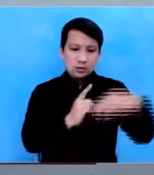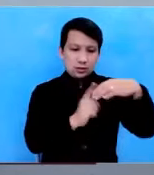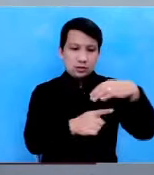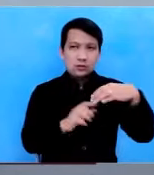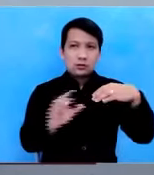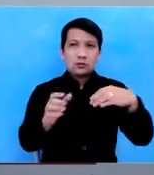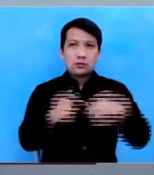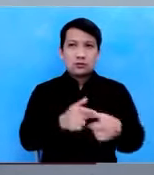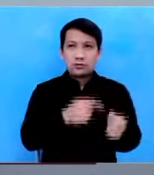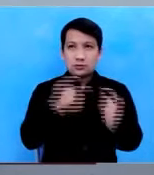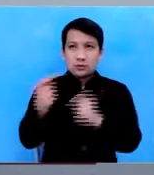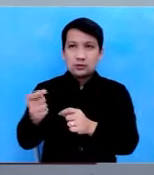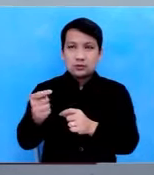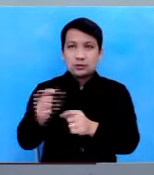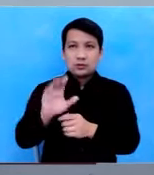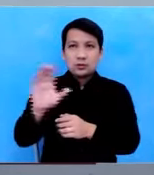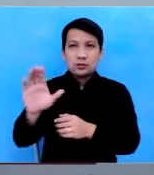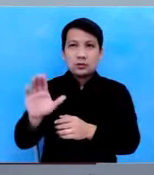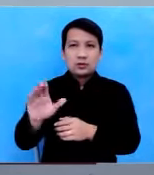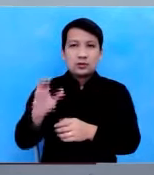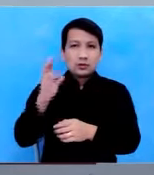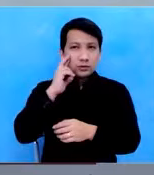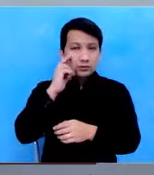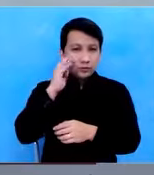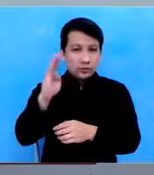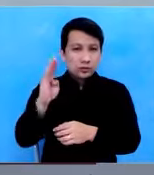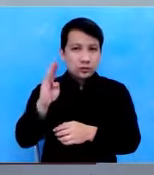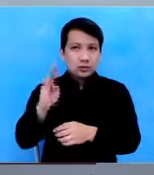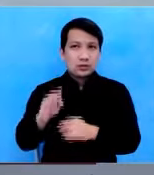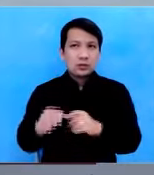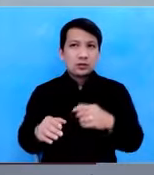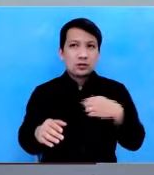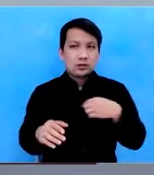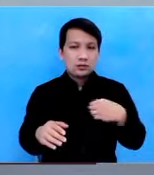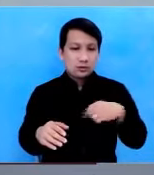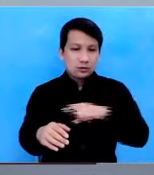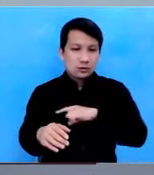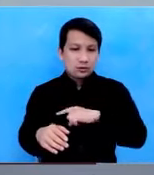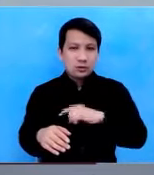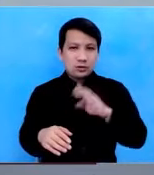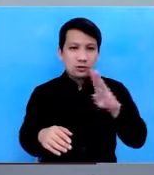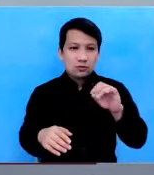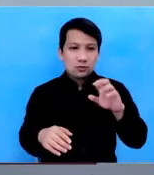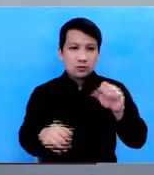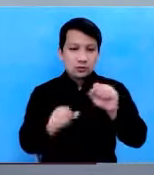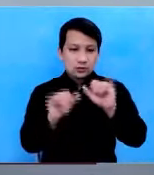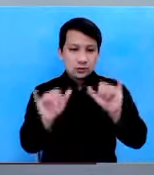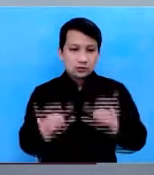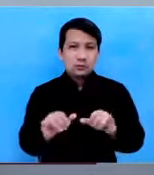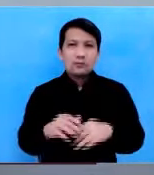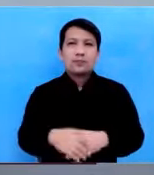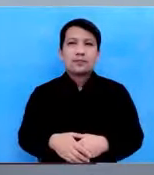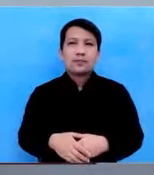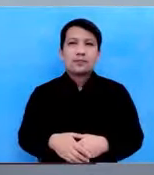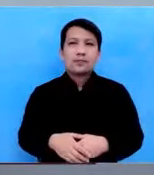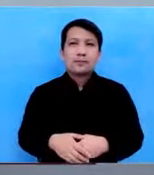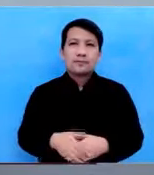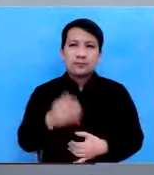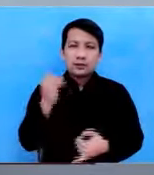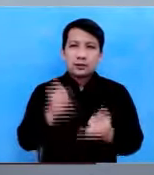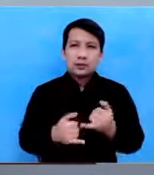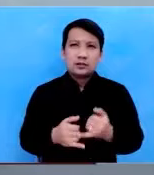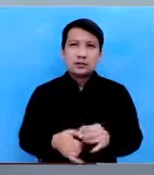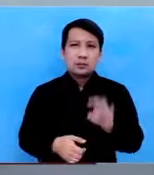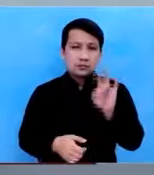sa kunin ni Marcos na si Roberto Benedicto at ang kanyang Canloon Broadcasting System. Sa huli po, ito ang lista ng